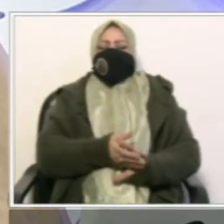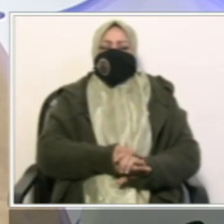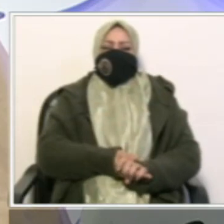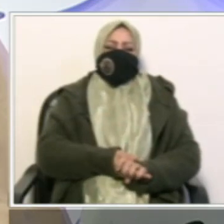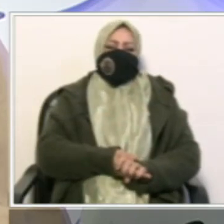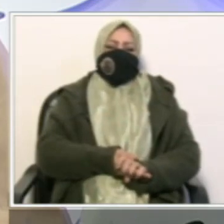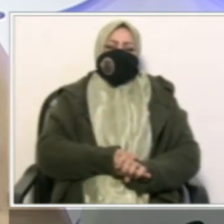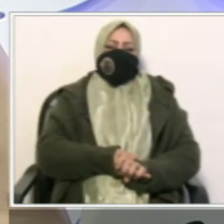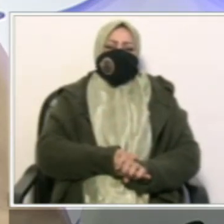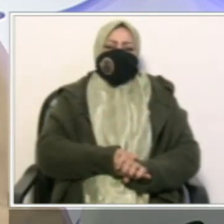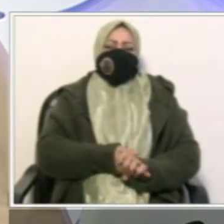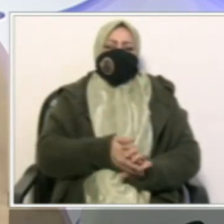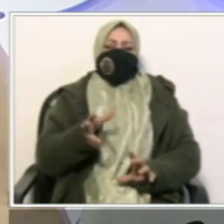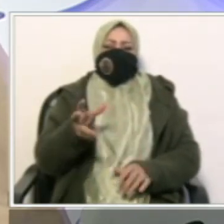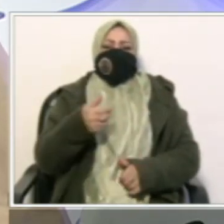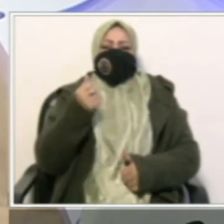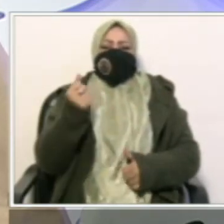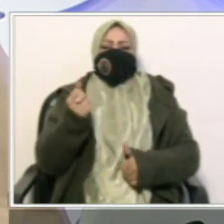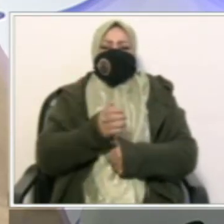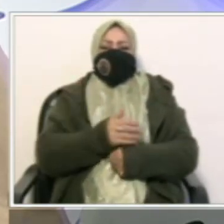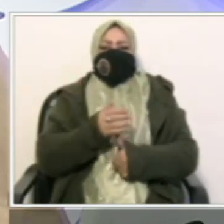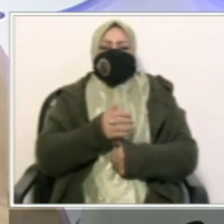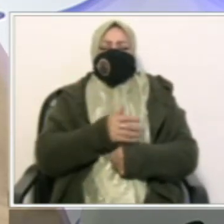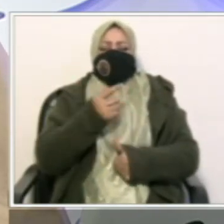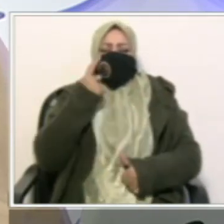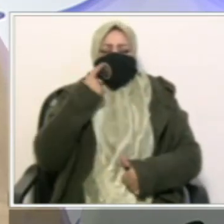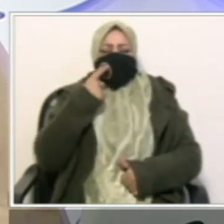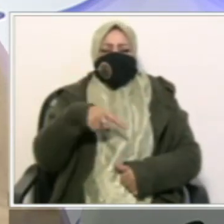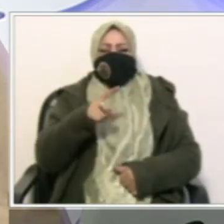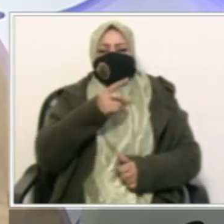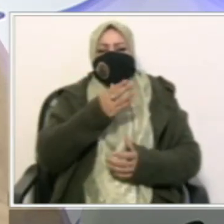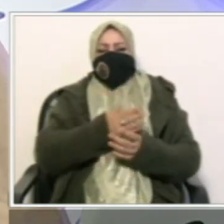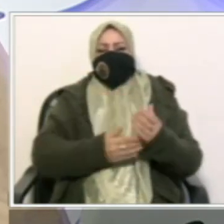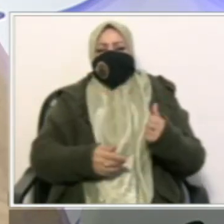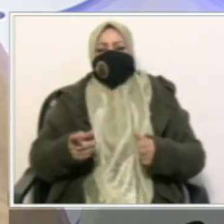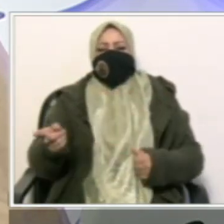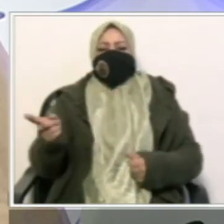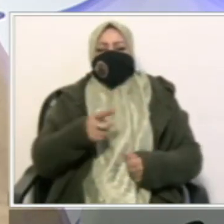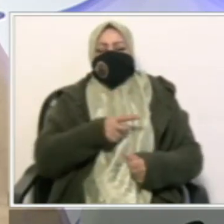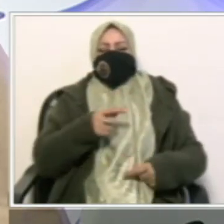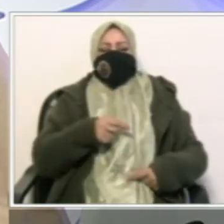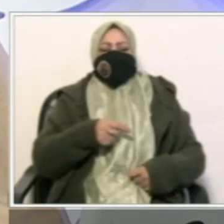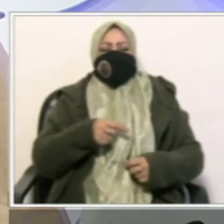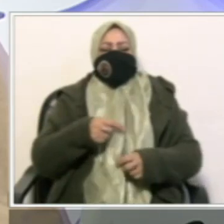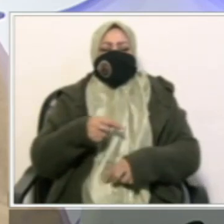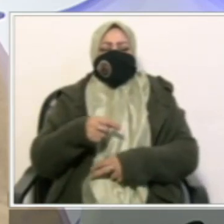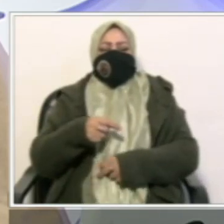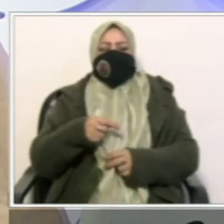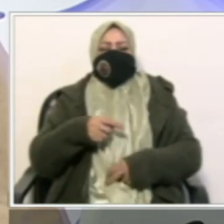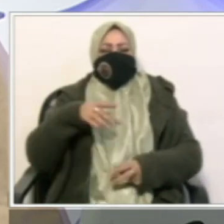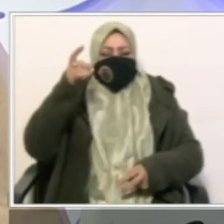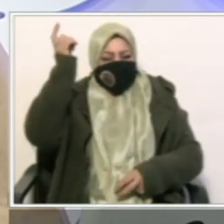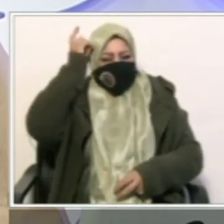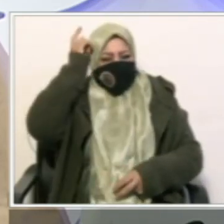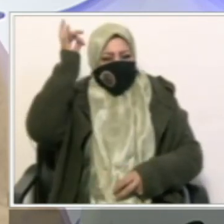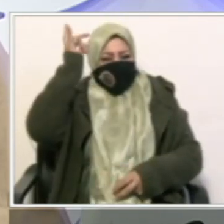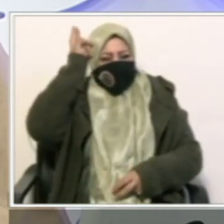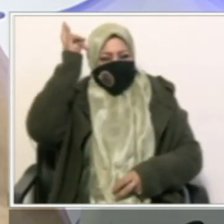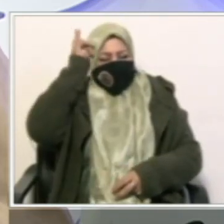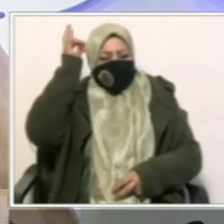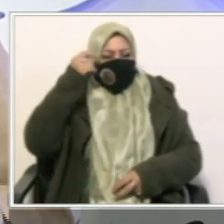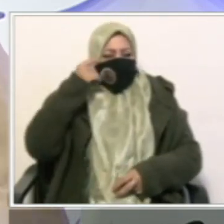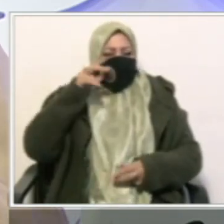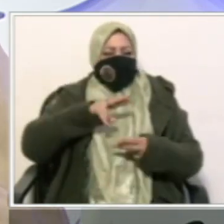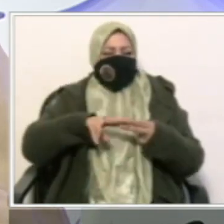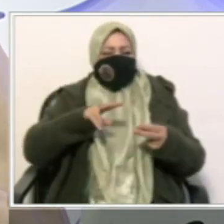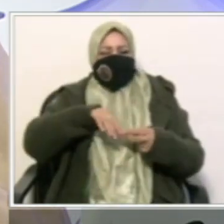وقد يكون قد أنجبت، يفتح عليهم هذا الوسواس باب التعارف وباب التواصل الخفيف إلى